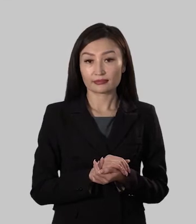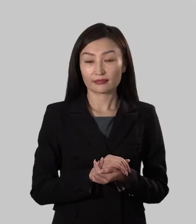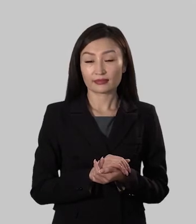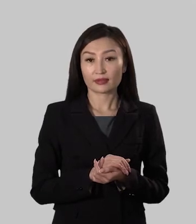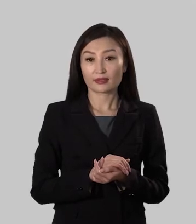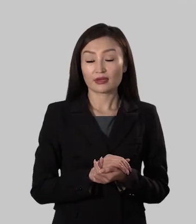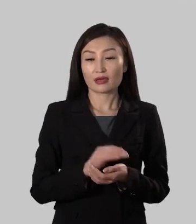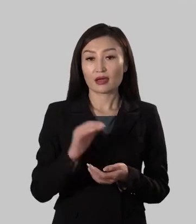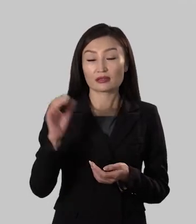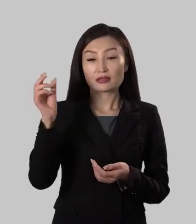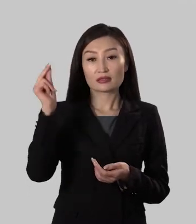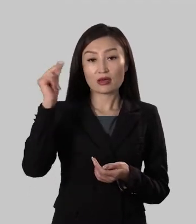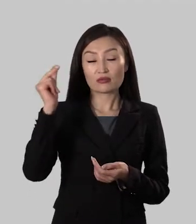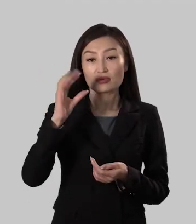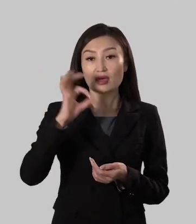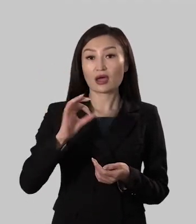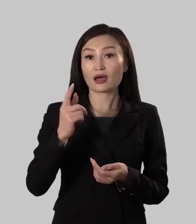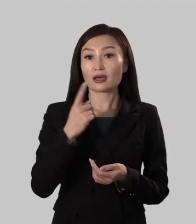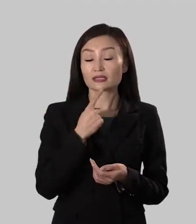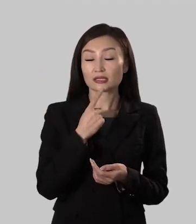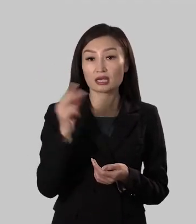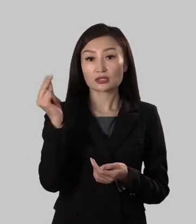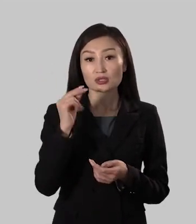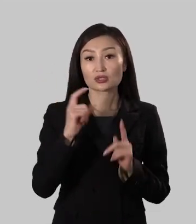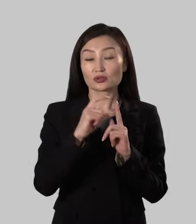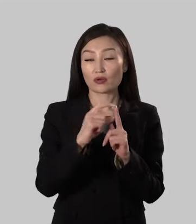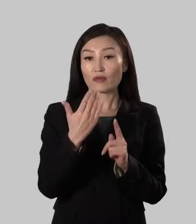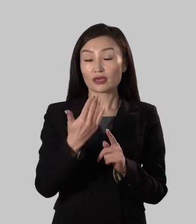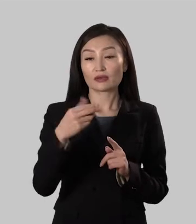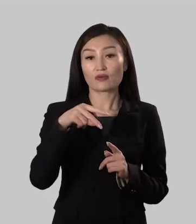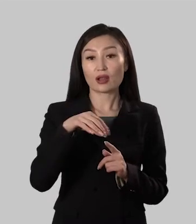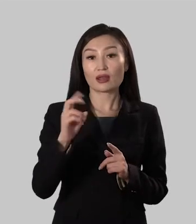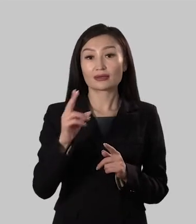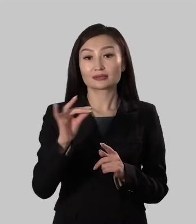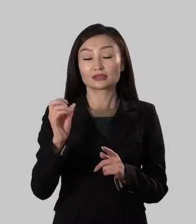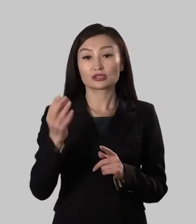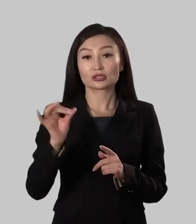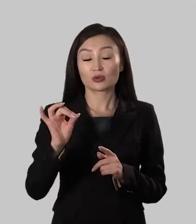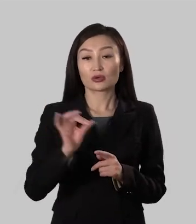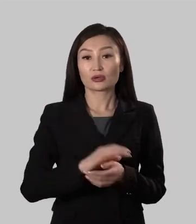Раздел науки о языке, в котором изучается слово и его лексическое значение.